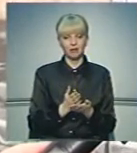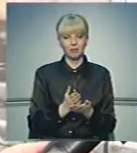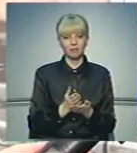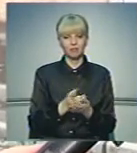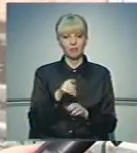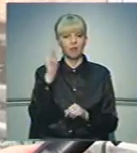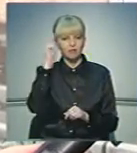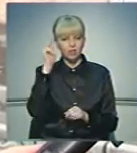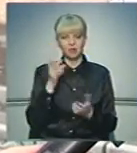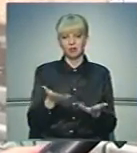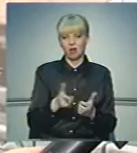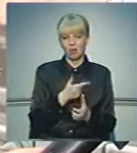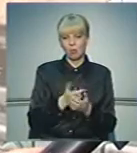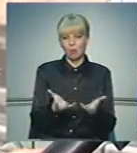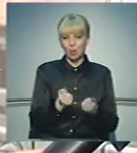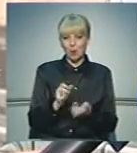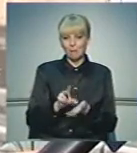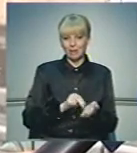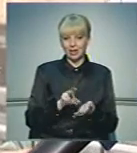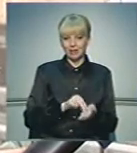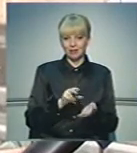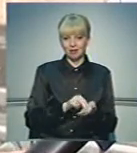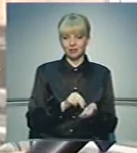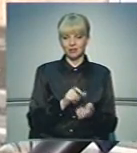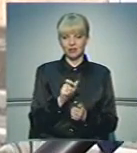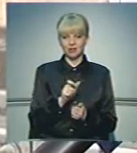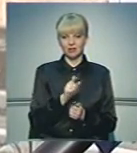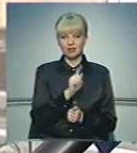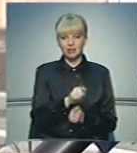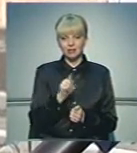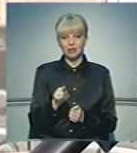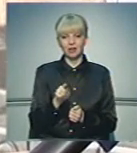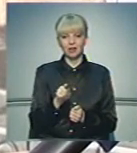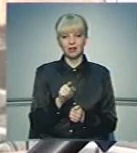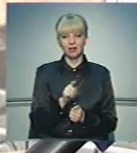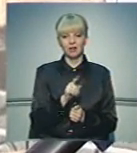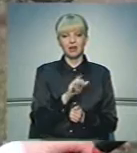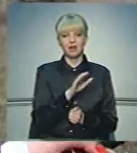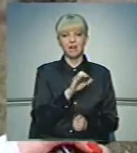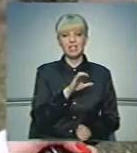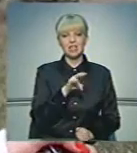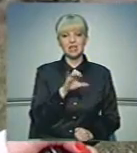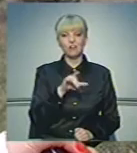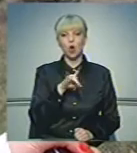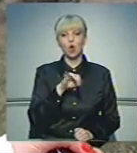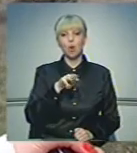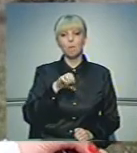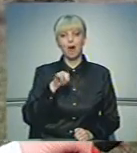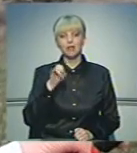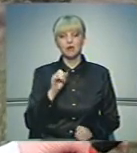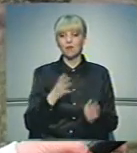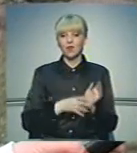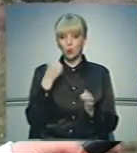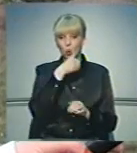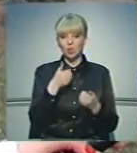там, вчаться чи якось беруть приклад з тих романів Василевих. У 90-х роках, коли